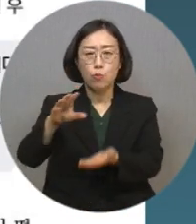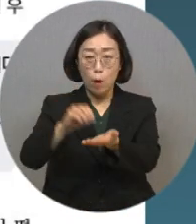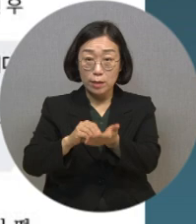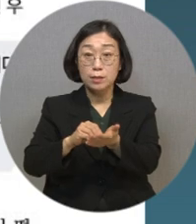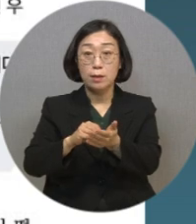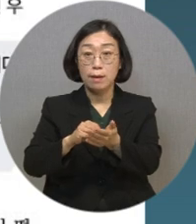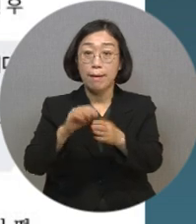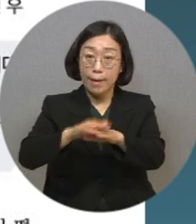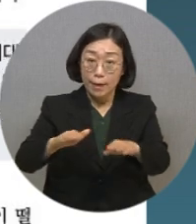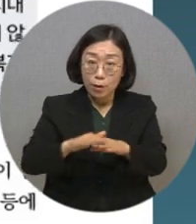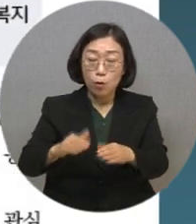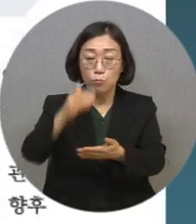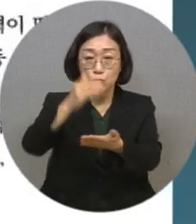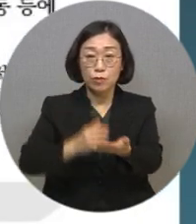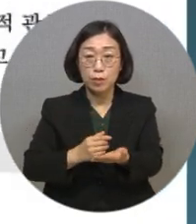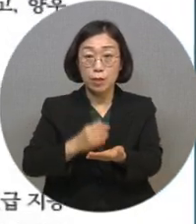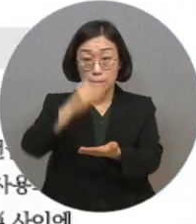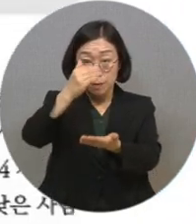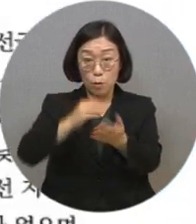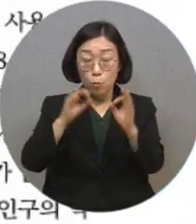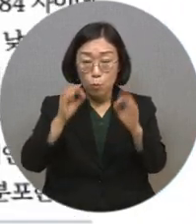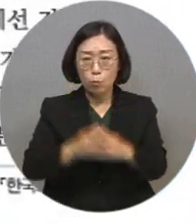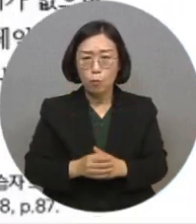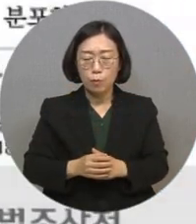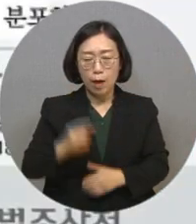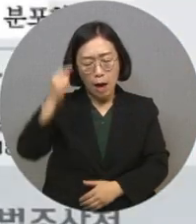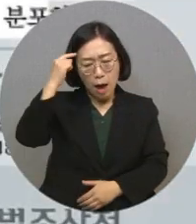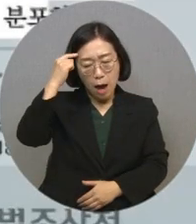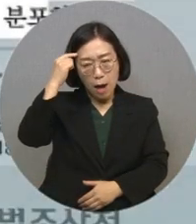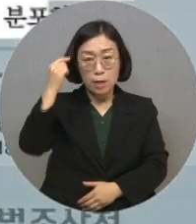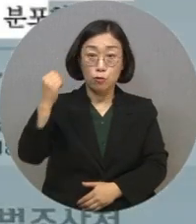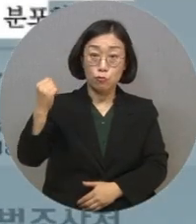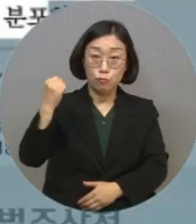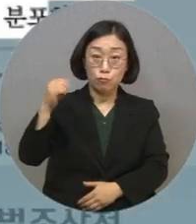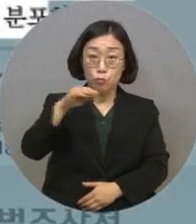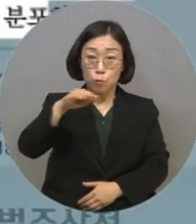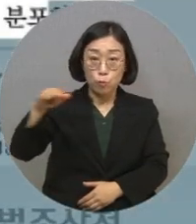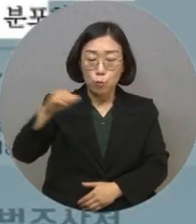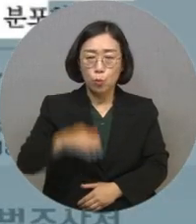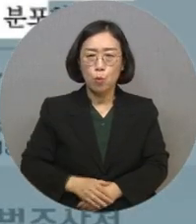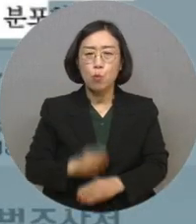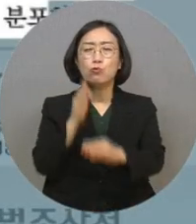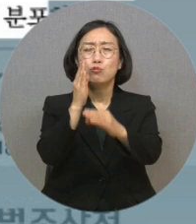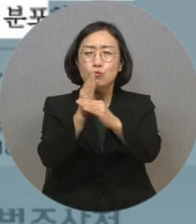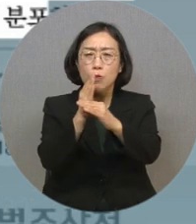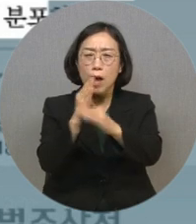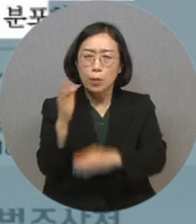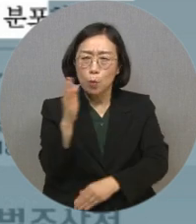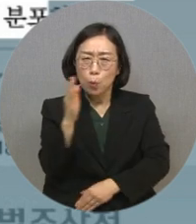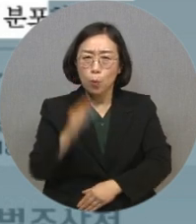보고서에 따르면 전체 인구 중 IQ 정규 분포도상 경계선 지능에 해당하는 비율은